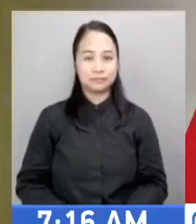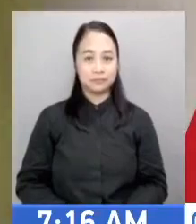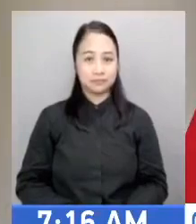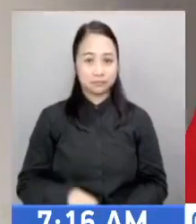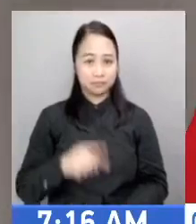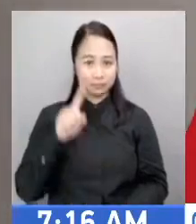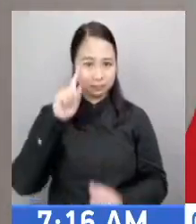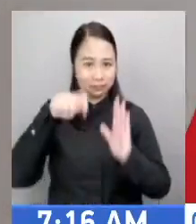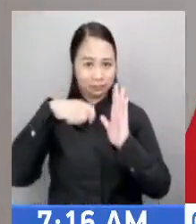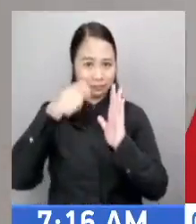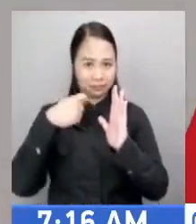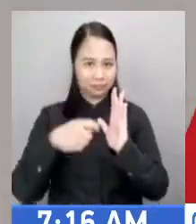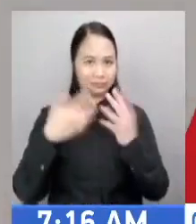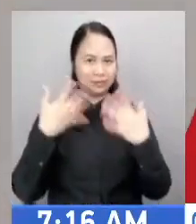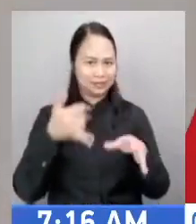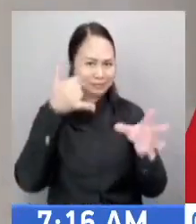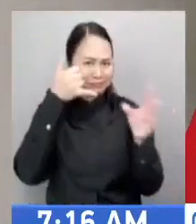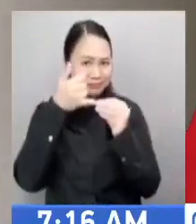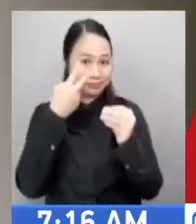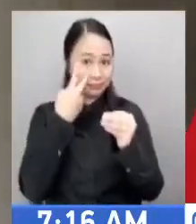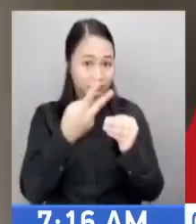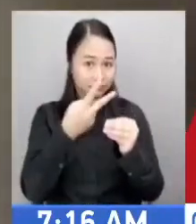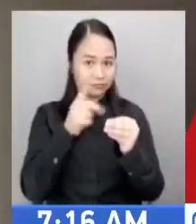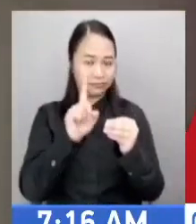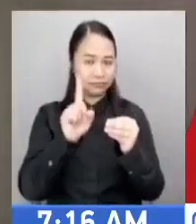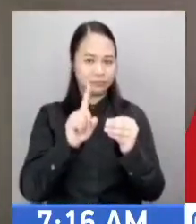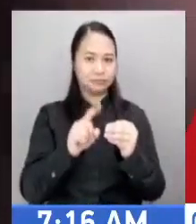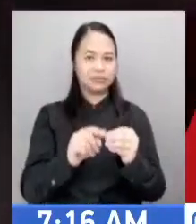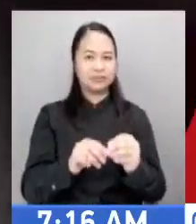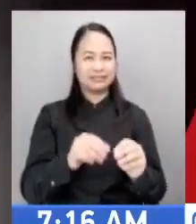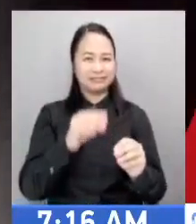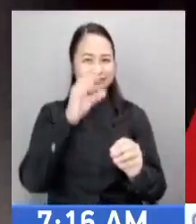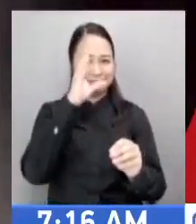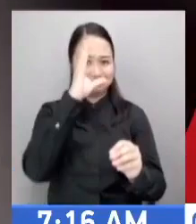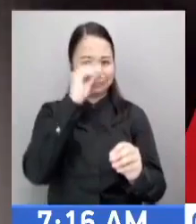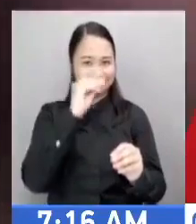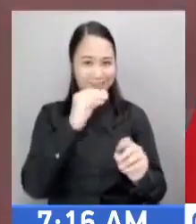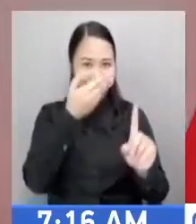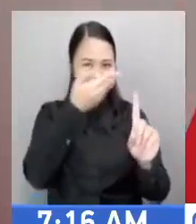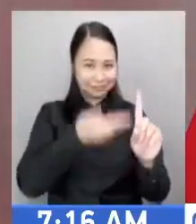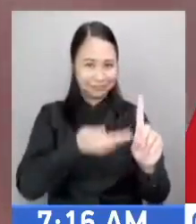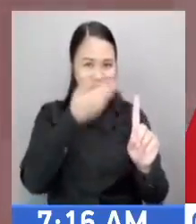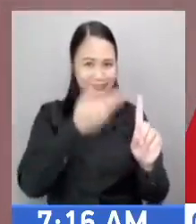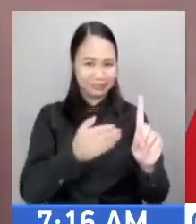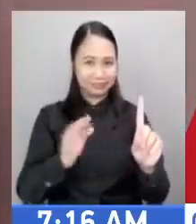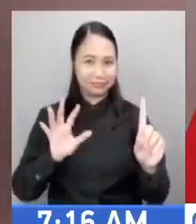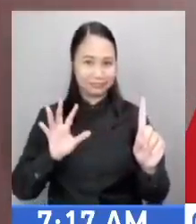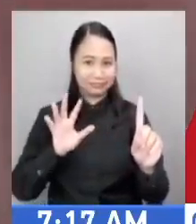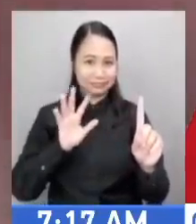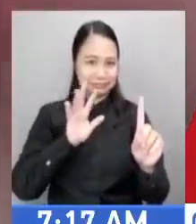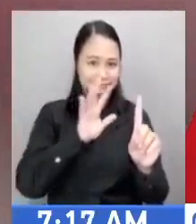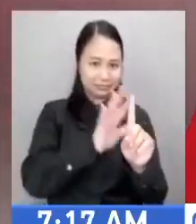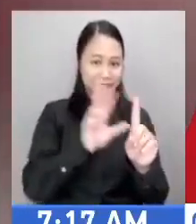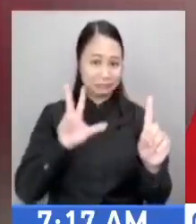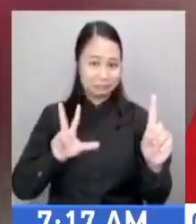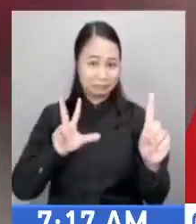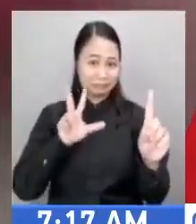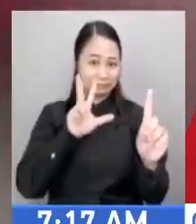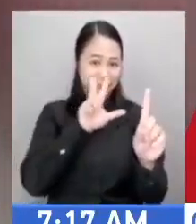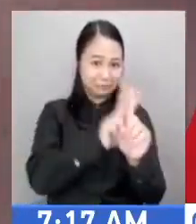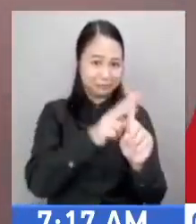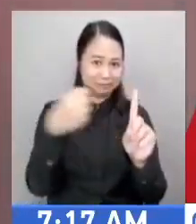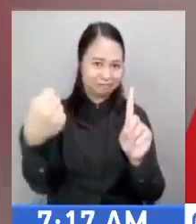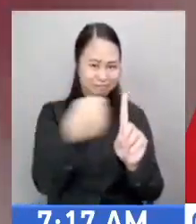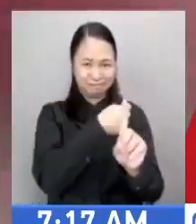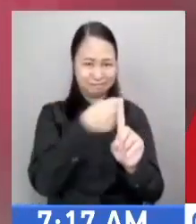Nahulikam ang pagguyog sa isang lalaki sa plaza ng Haniway, Iloilo. Sa video, makikita ang tatlong lalaki habang pinagtutulungang